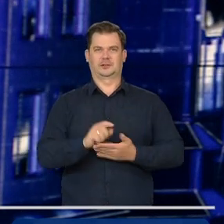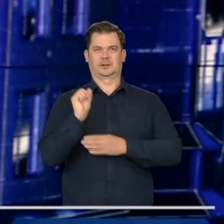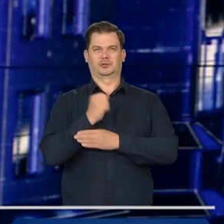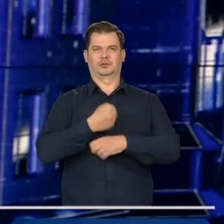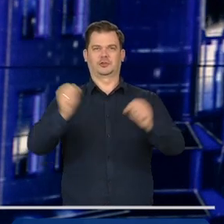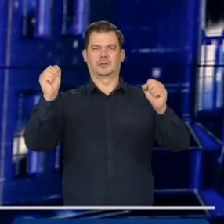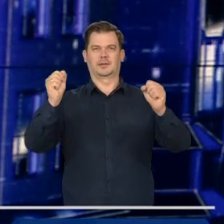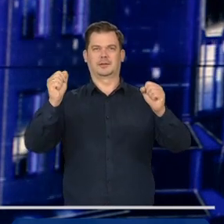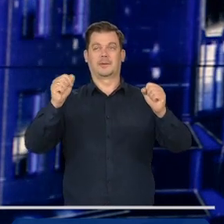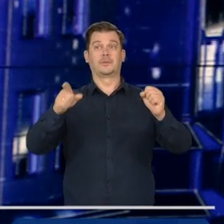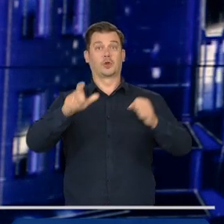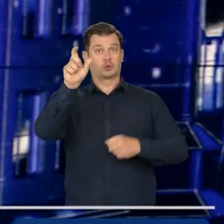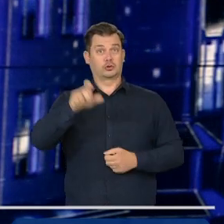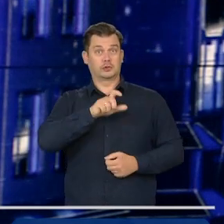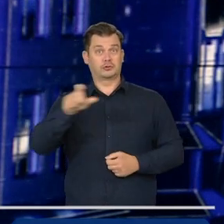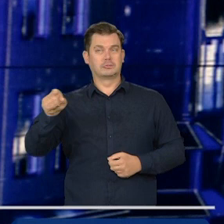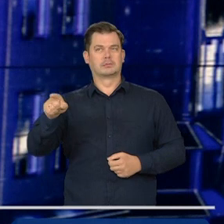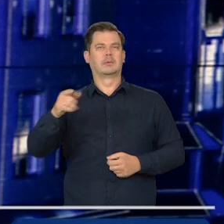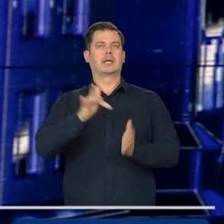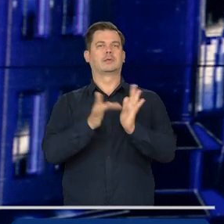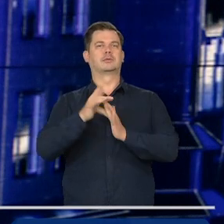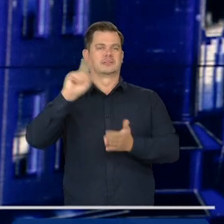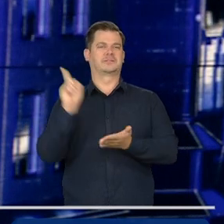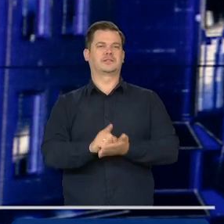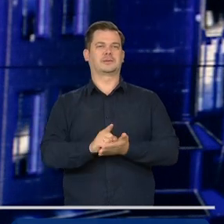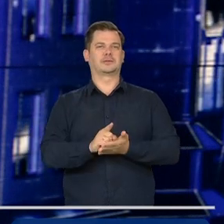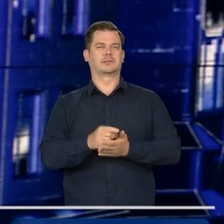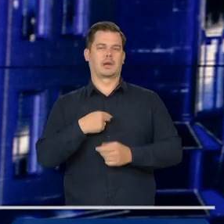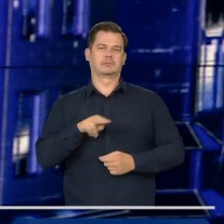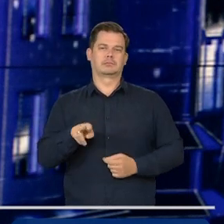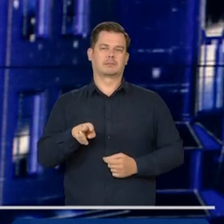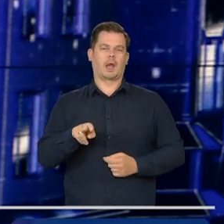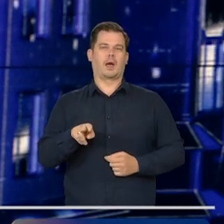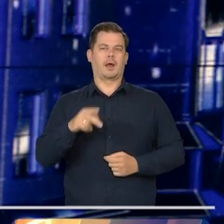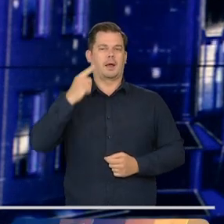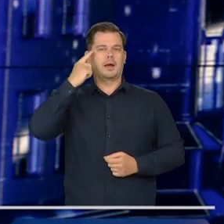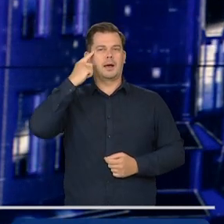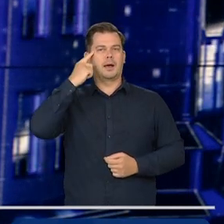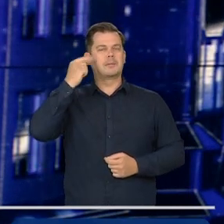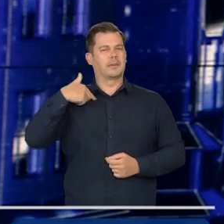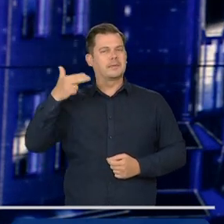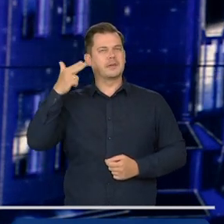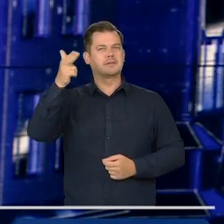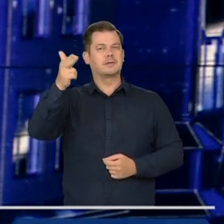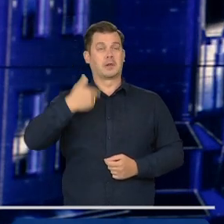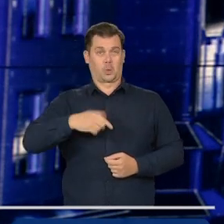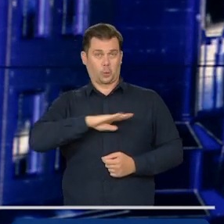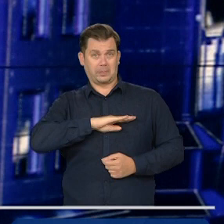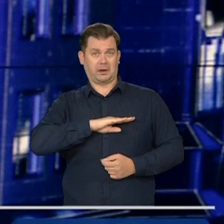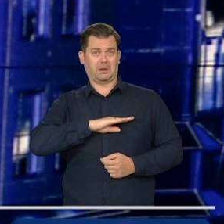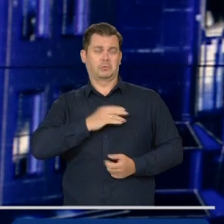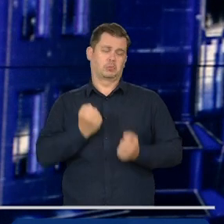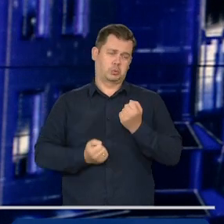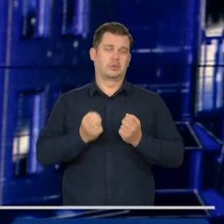krzyżu tegoż zwycięstwa dokonał Pan Jezus. I wtedy, gdy wpatrujemy się w ten krzyż, to mamy taką wielką nadzieję. Umrzemy, odejdziemy